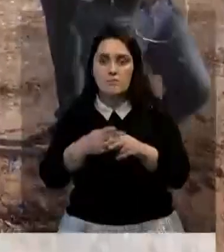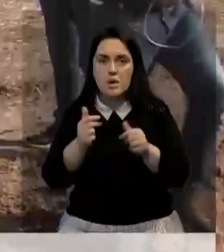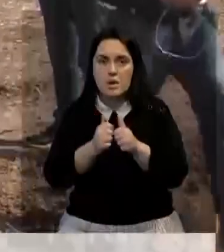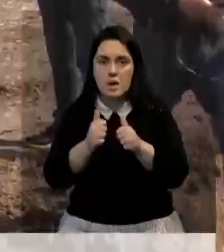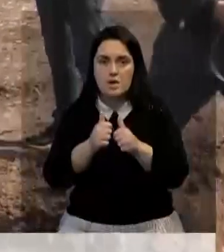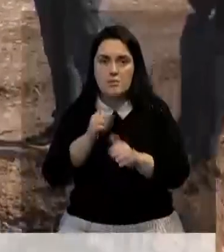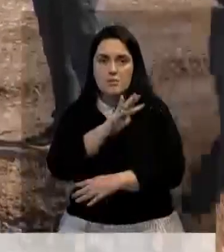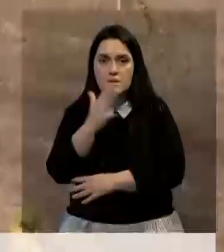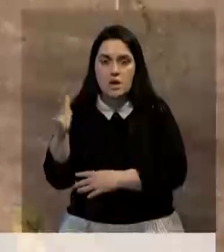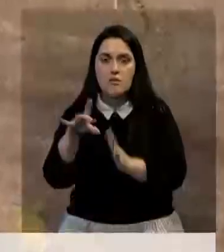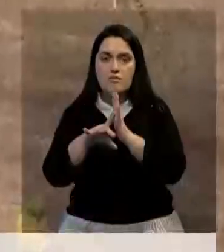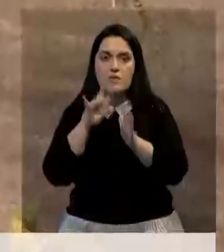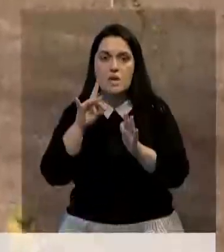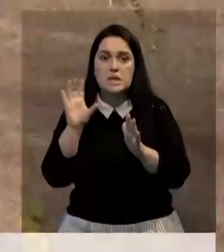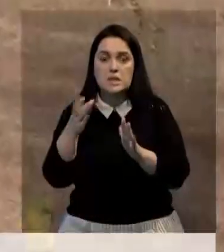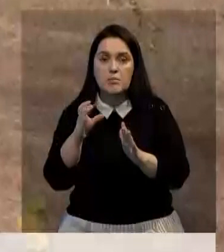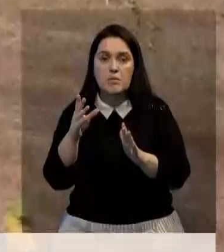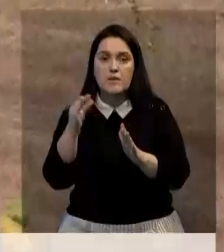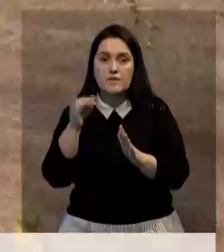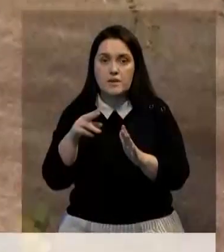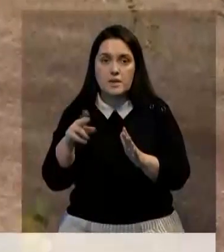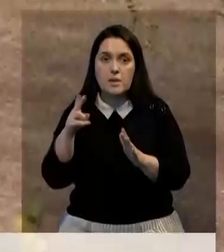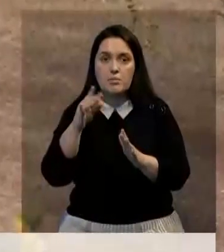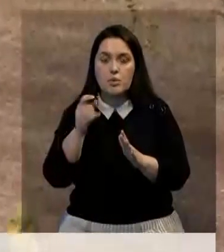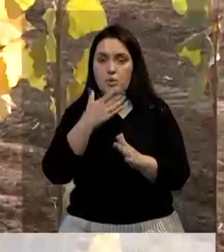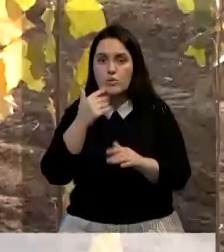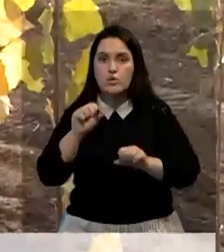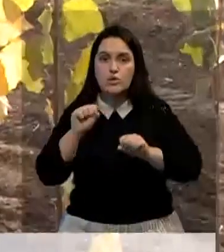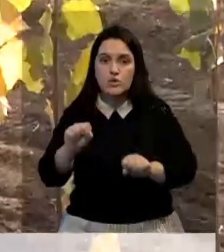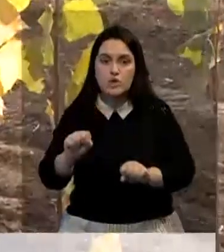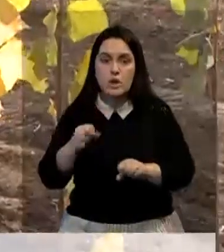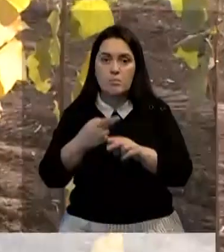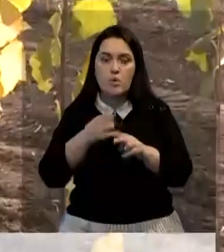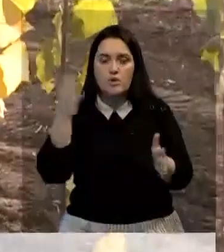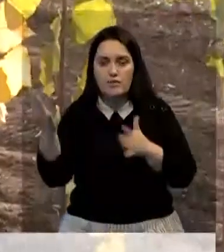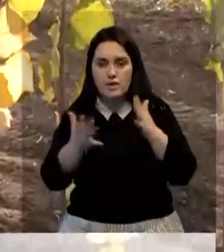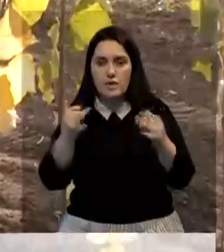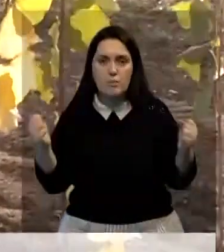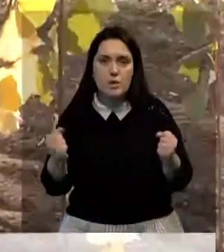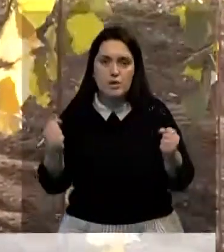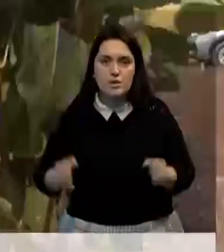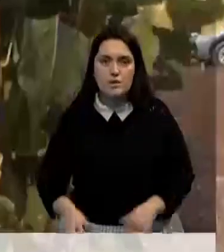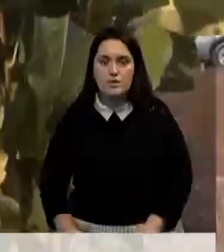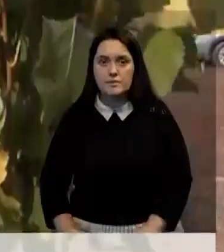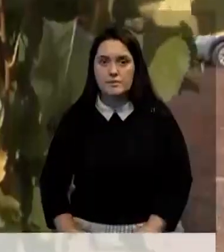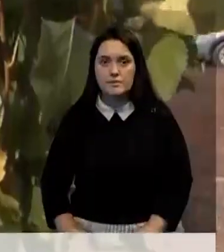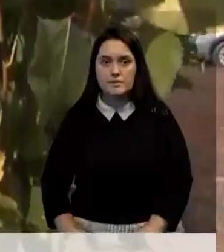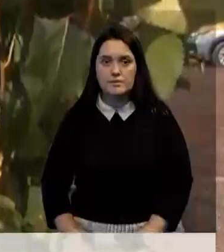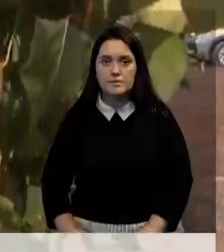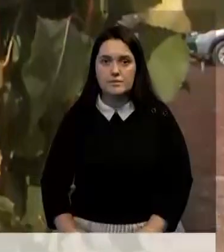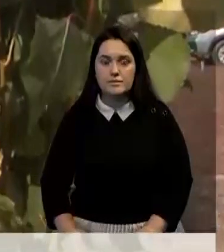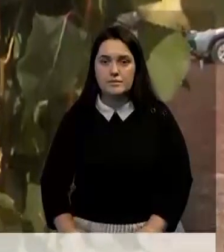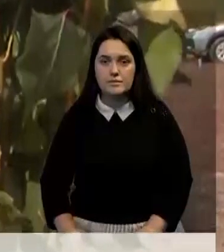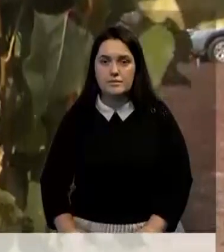сада выбрали именно серебристый вид он не выделяет пухи защищает ореховые деревья от ветров и Морозов Тополь вообще в природе